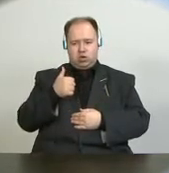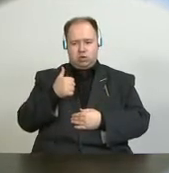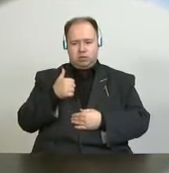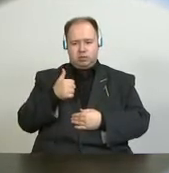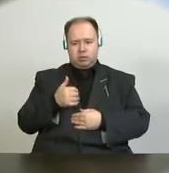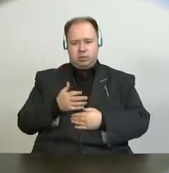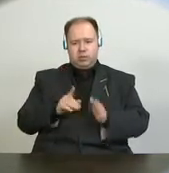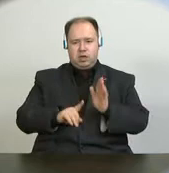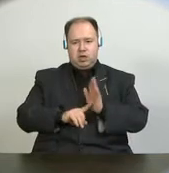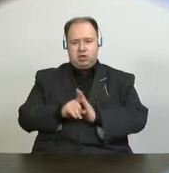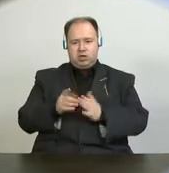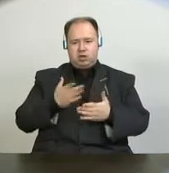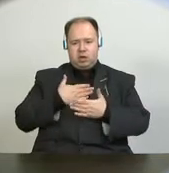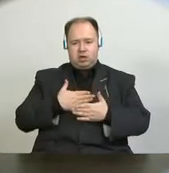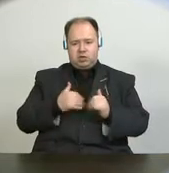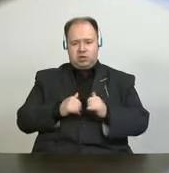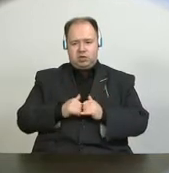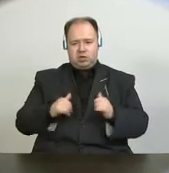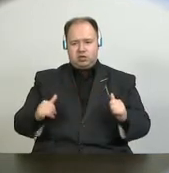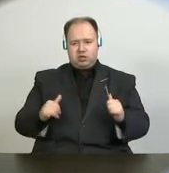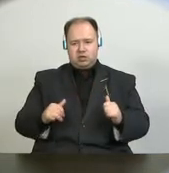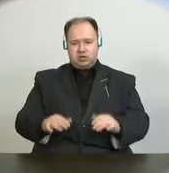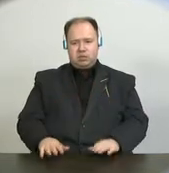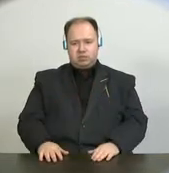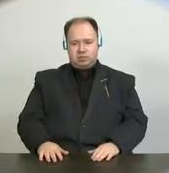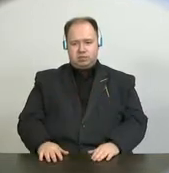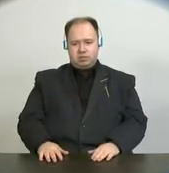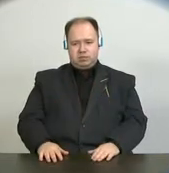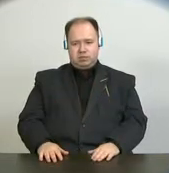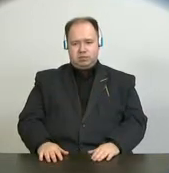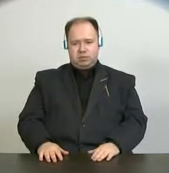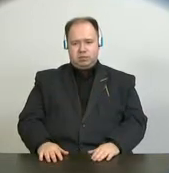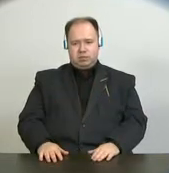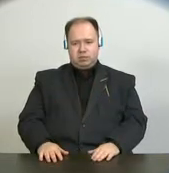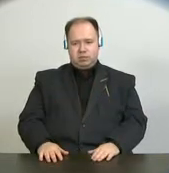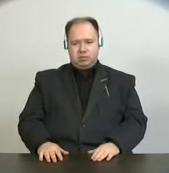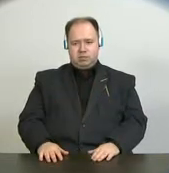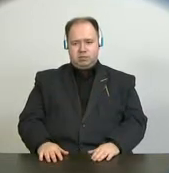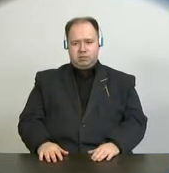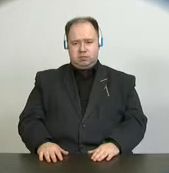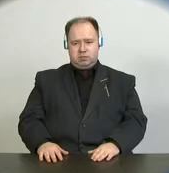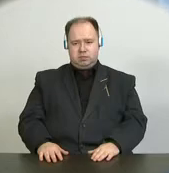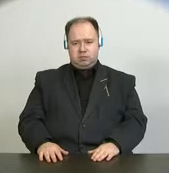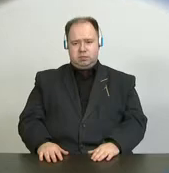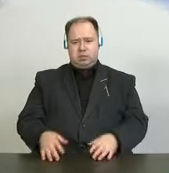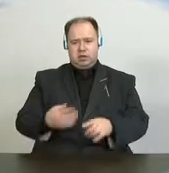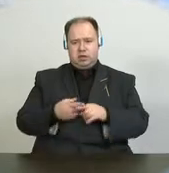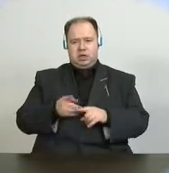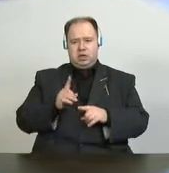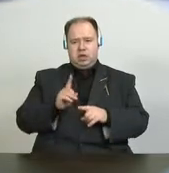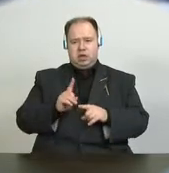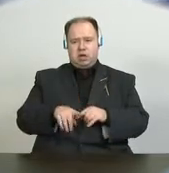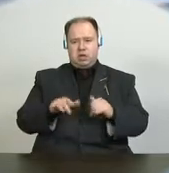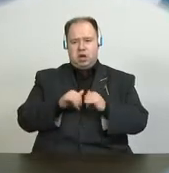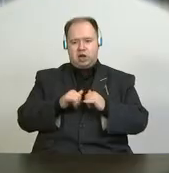начнет активно очень развиваться на рынке соответственно это в свою очередь вот это